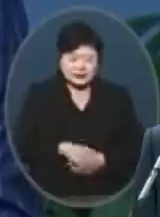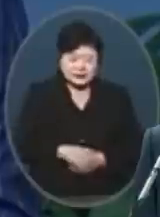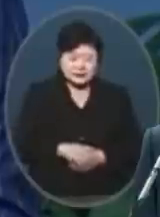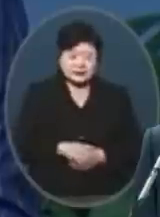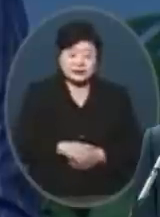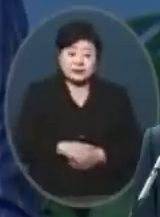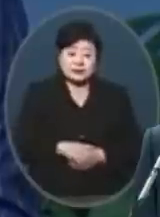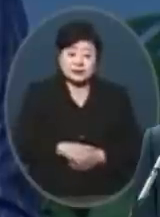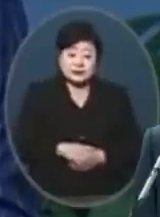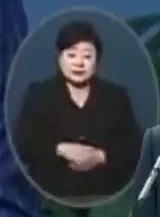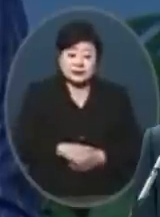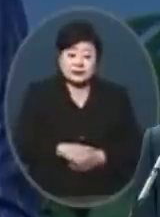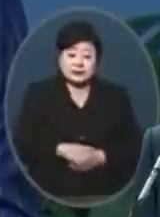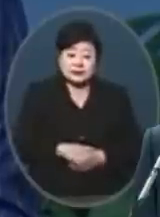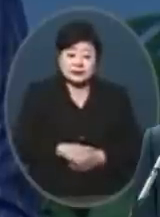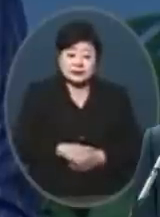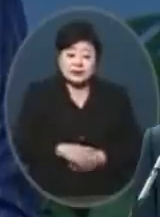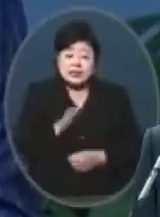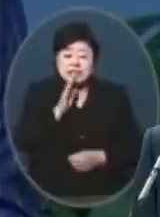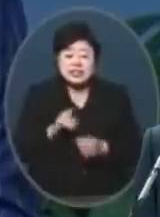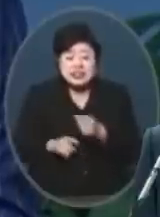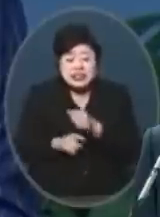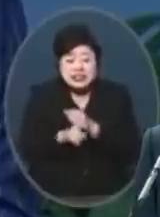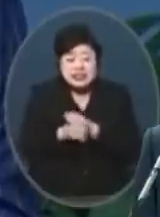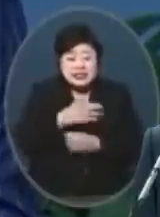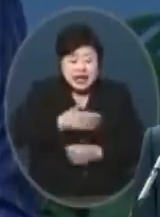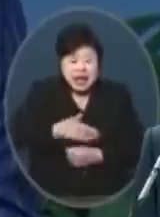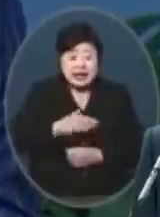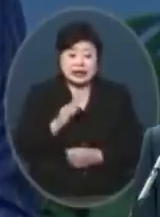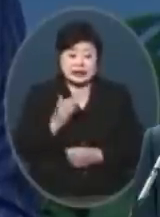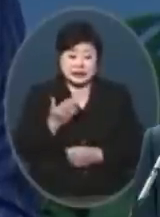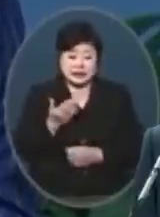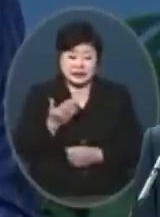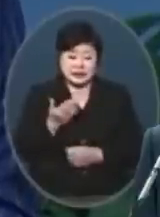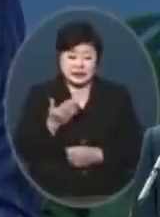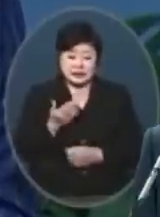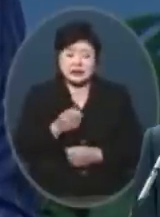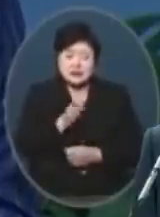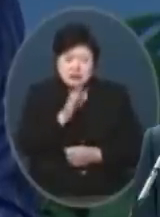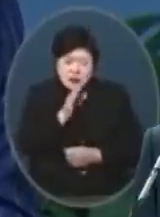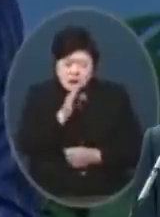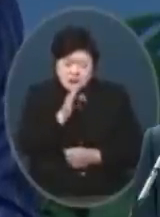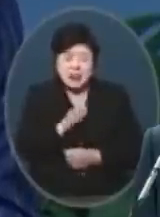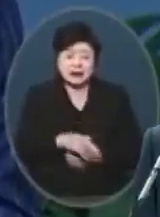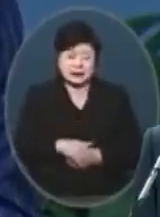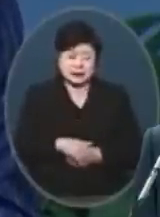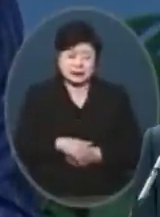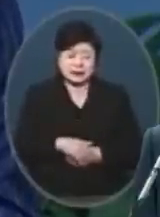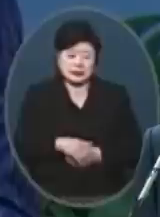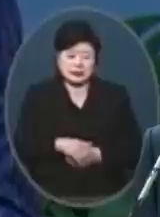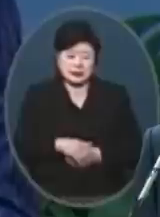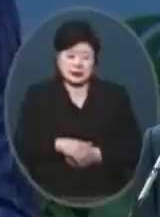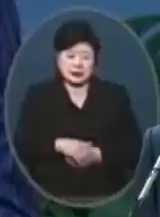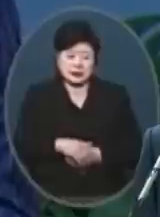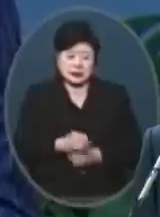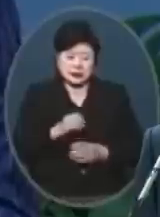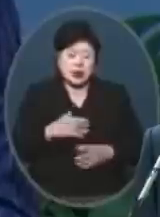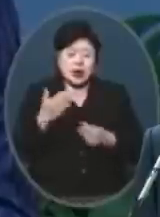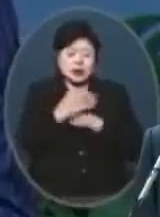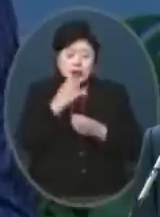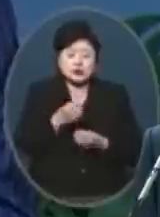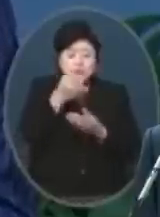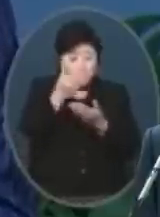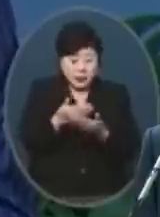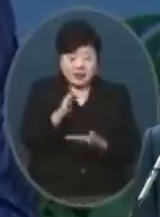구원의 진리를 알게 되면 정말 대단한 은혜와 축복을 받게